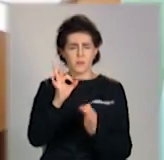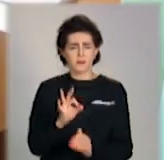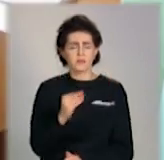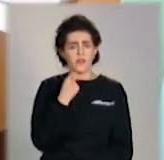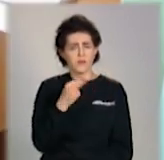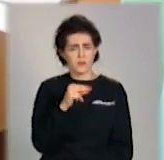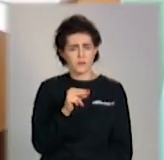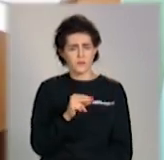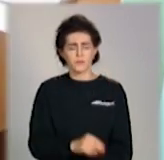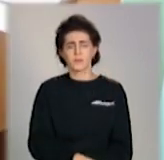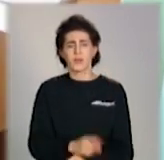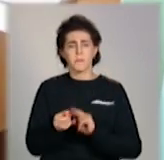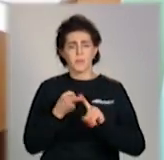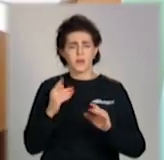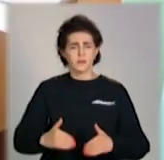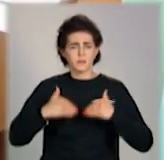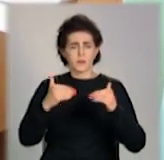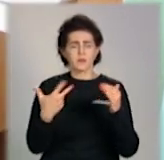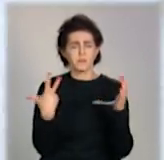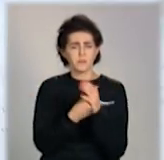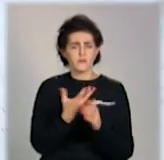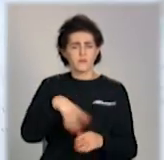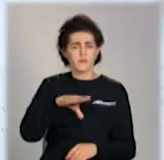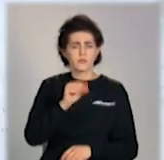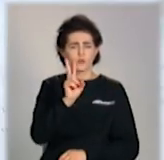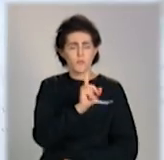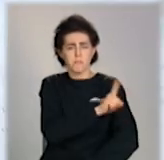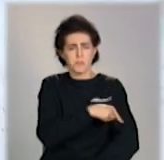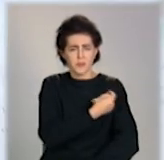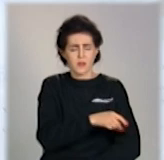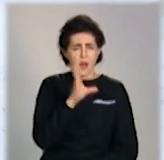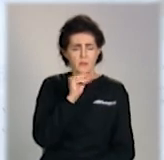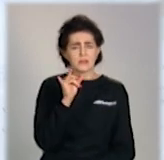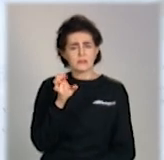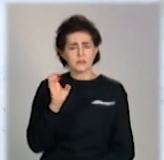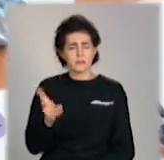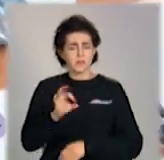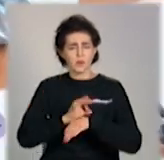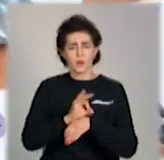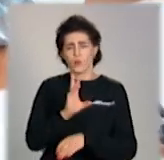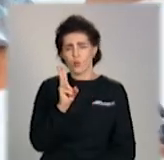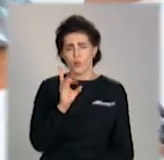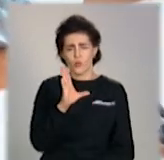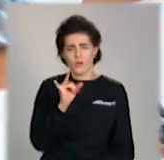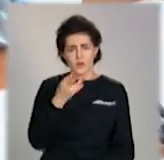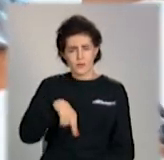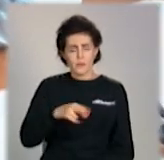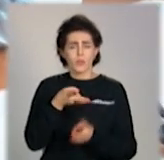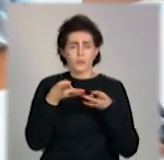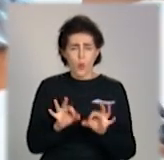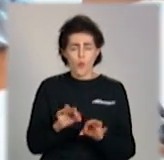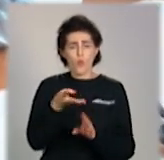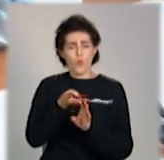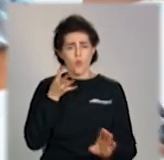эффективности. На першому етапі вакцинують передусім медиків, які мають ризик захворіти на ковід. Проте стати в чергу на щеплення можуть